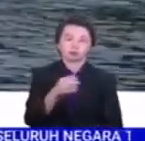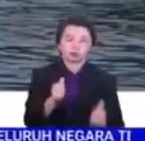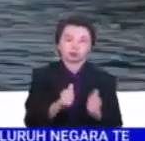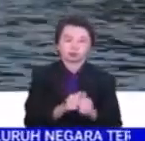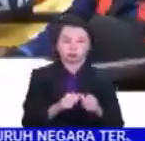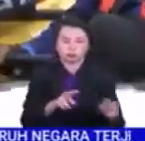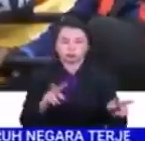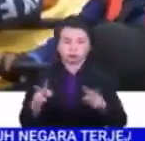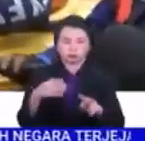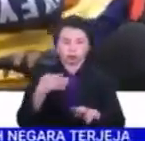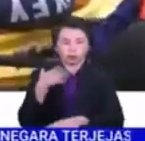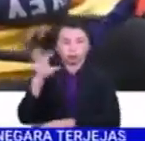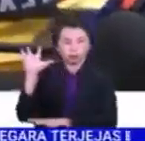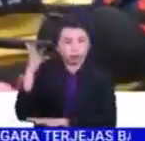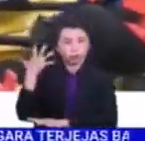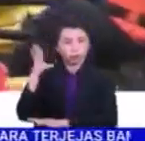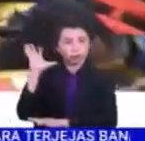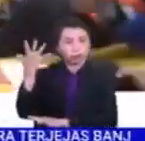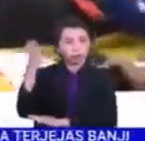dihiasi oleh mangrove